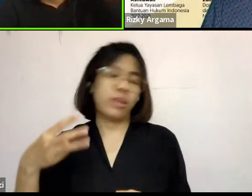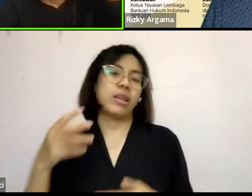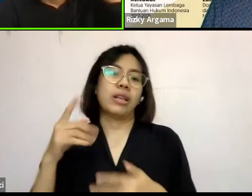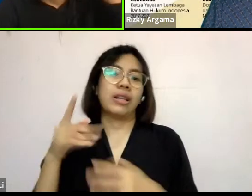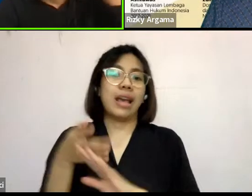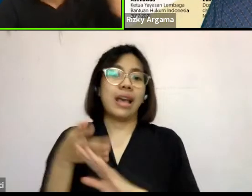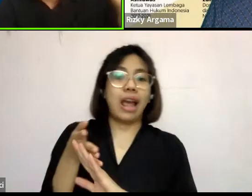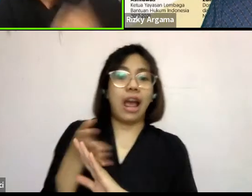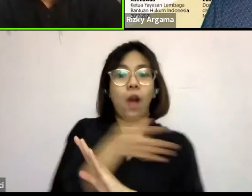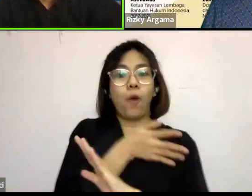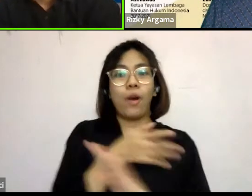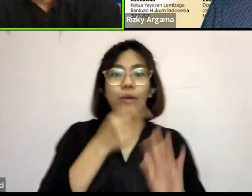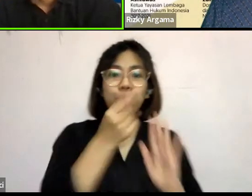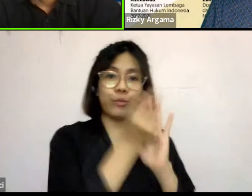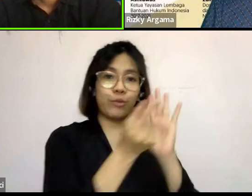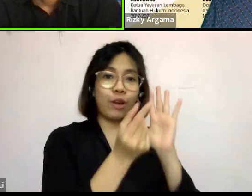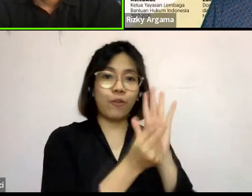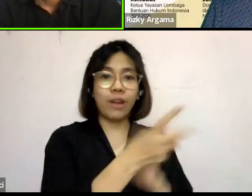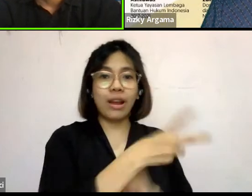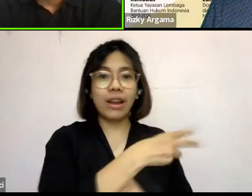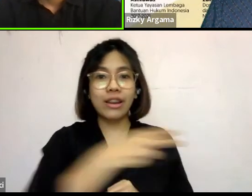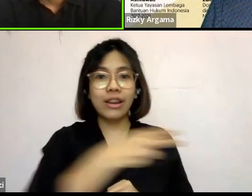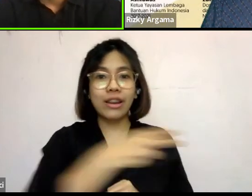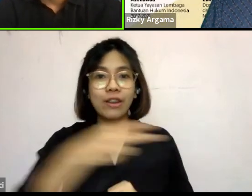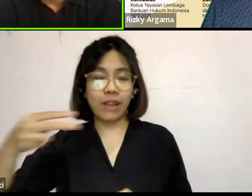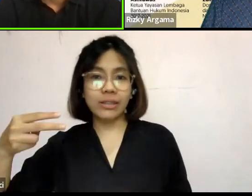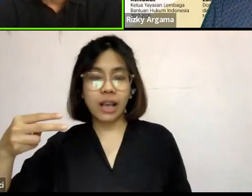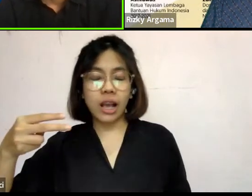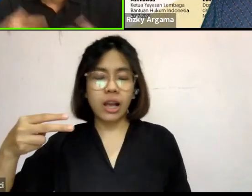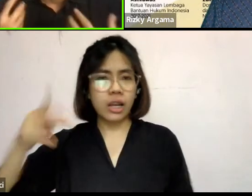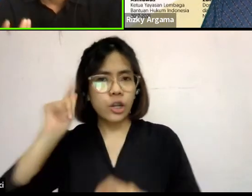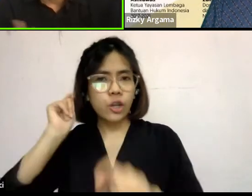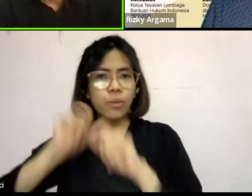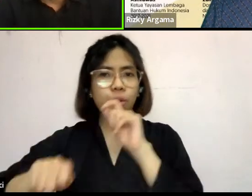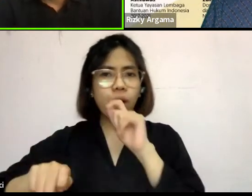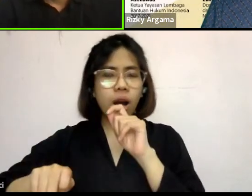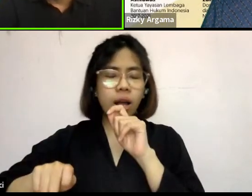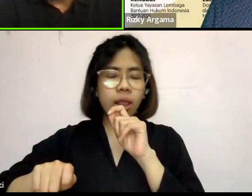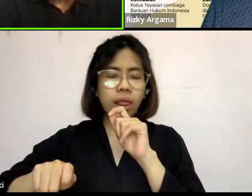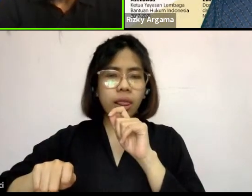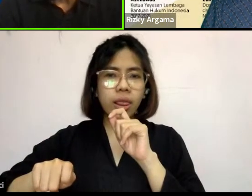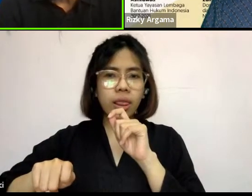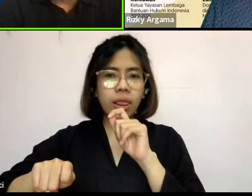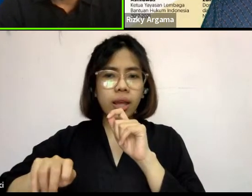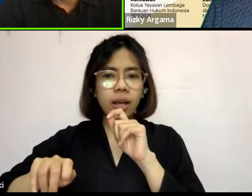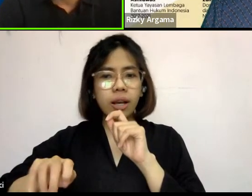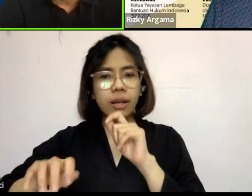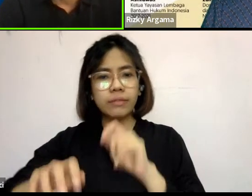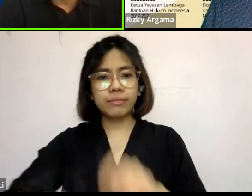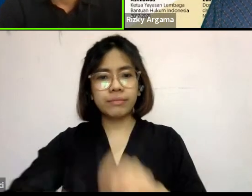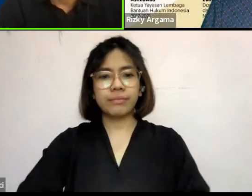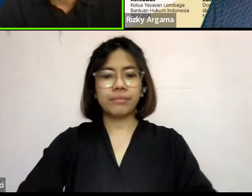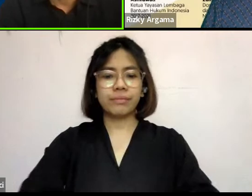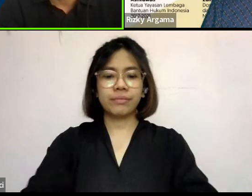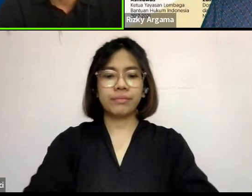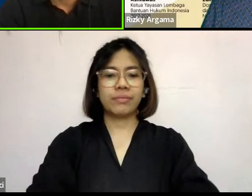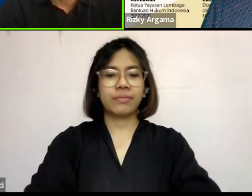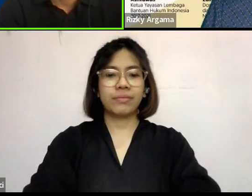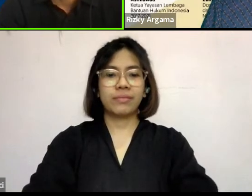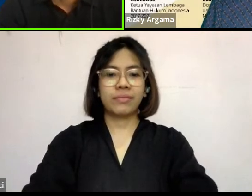perundang-undangan di Indonesia dibuat sebagai atau di didorong